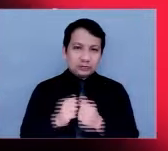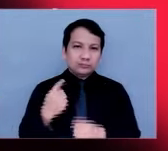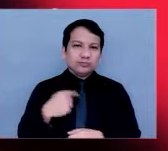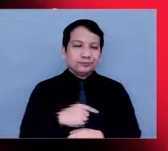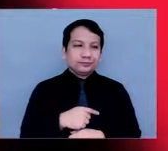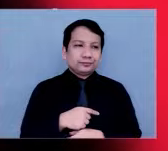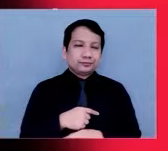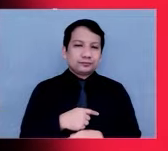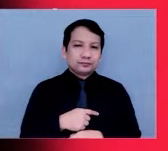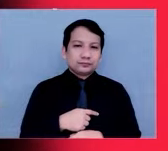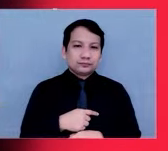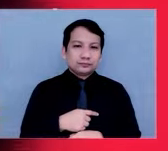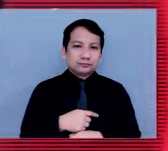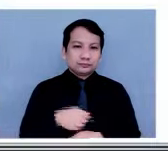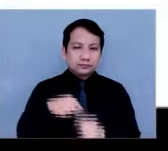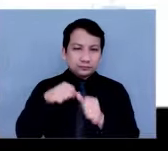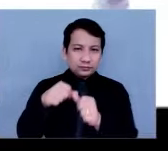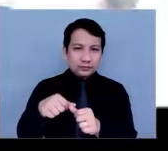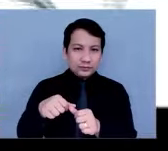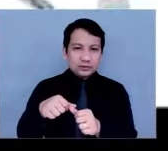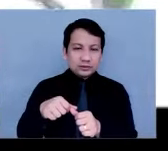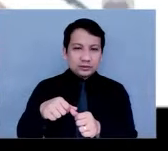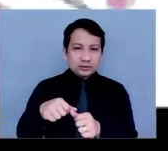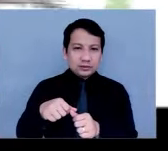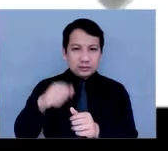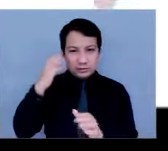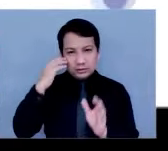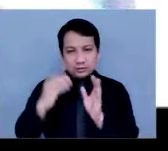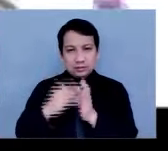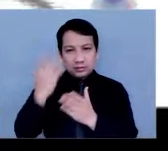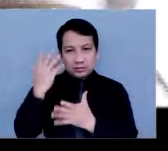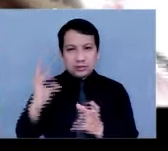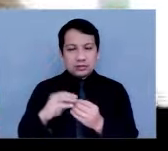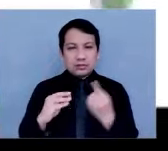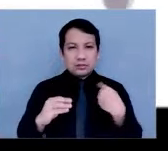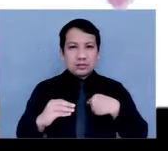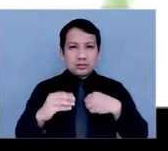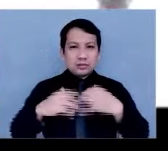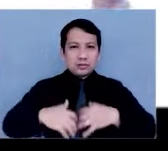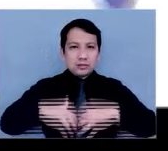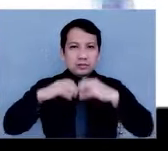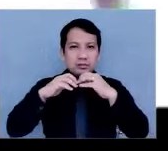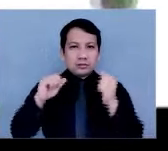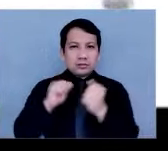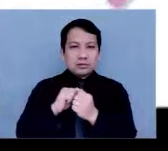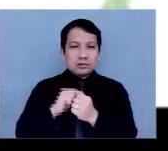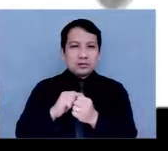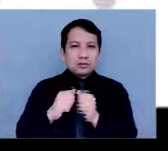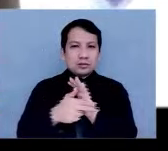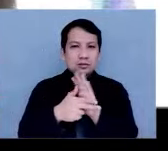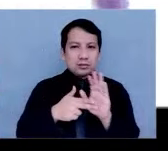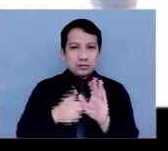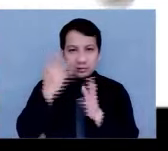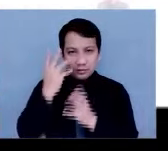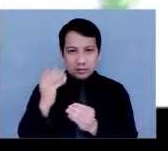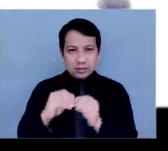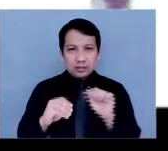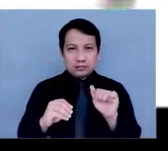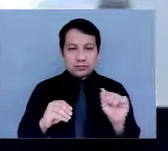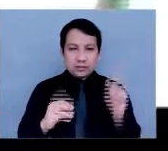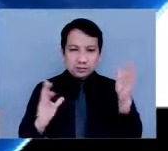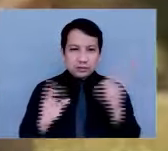makikitang nasa photoshoot si Jennie. Last December lang nang bumuo si Jennie ng sarili niyang record label na OA Entertainment.